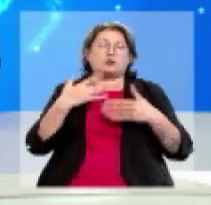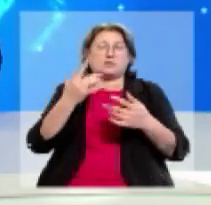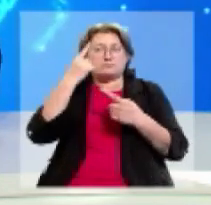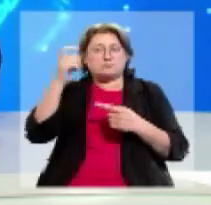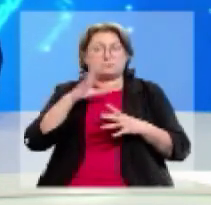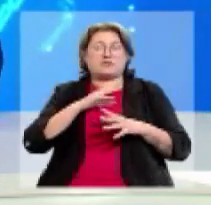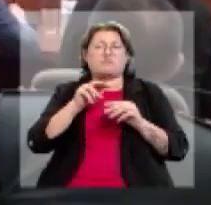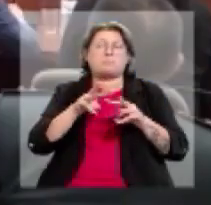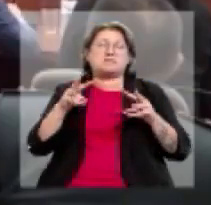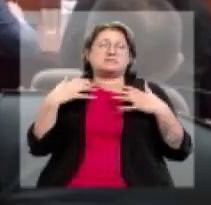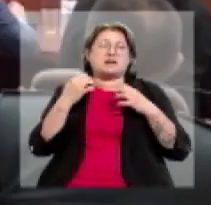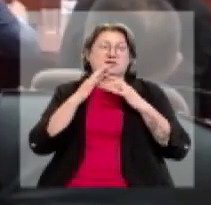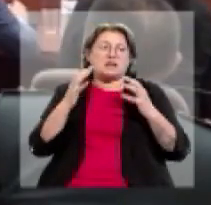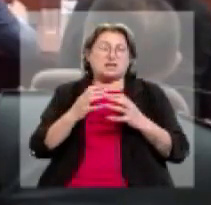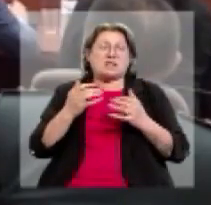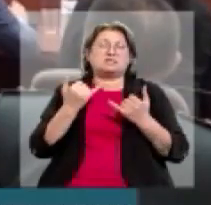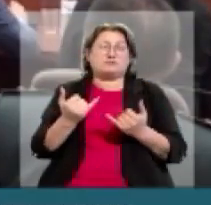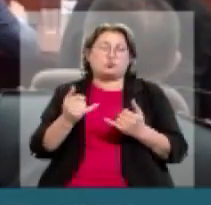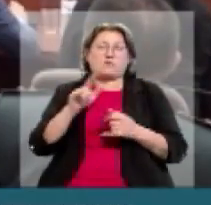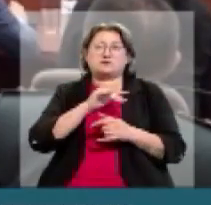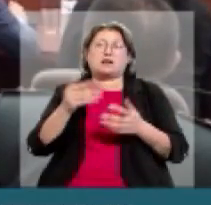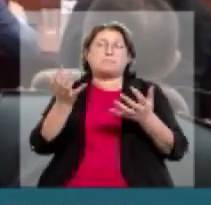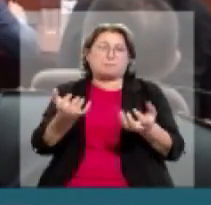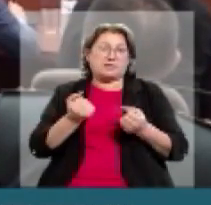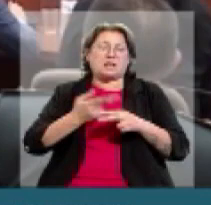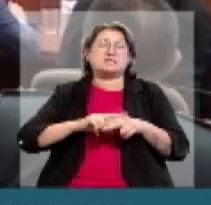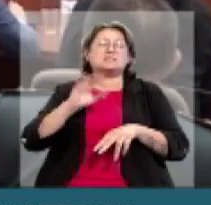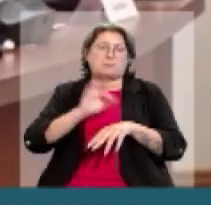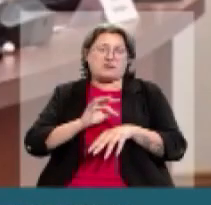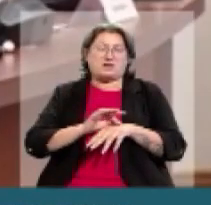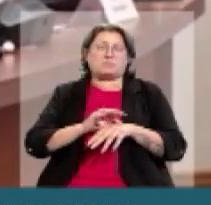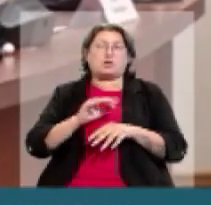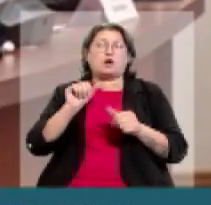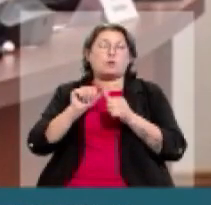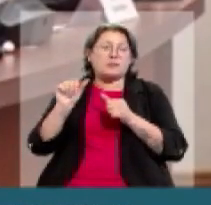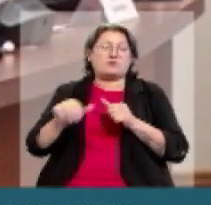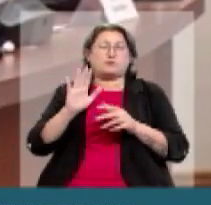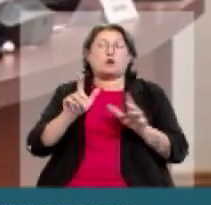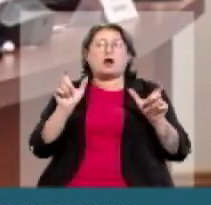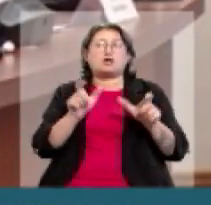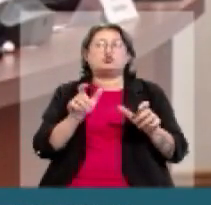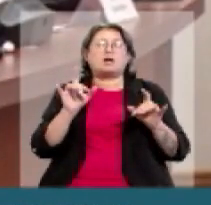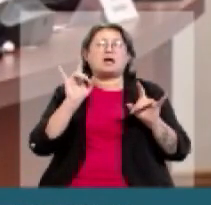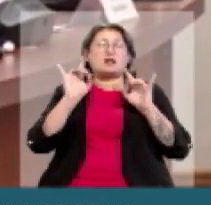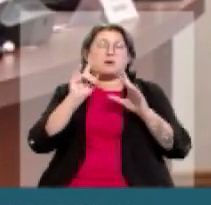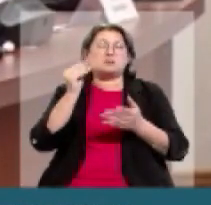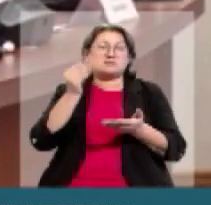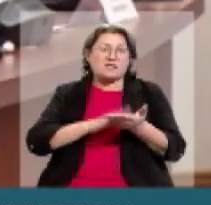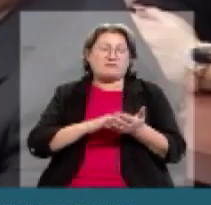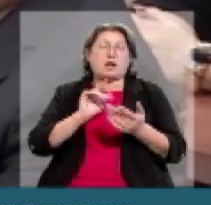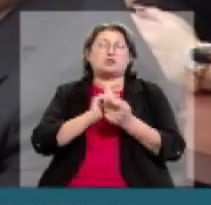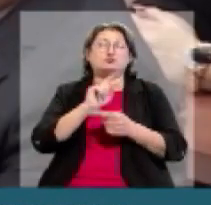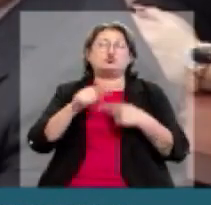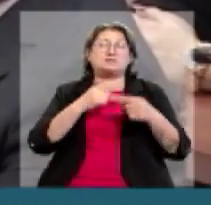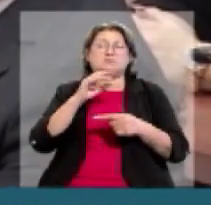Минздрав. Сегодня Всемирная организация здравоохранения официально признала это заболеванием. Кроме того, будет ограничена реклама ставок, а борьба через